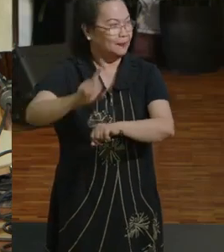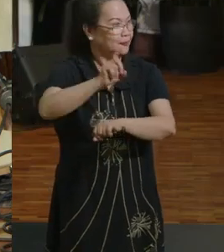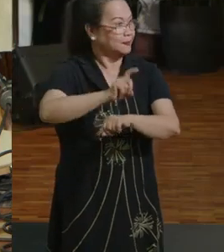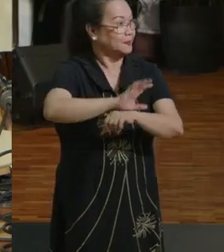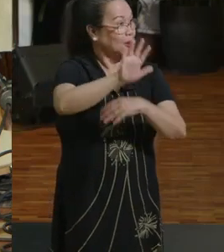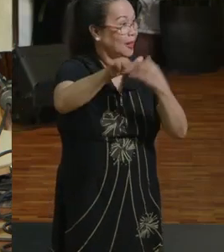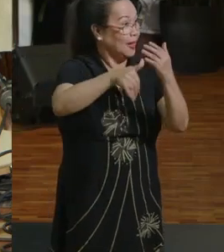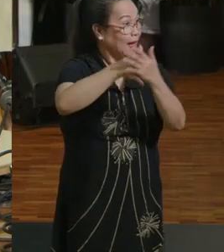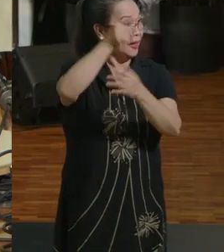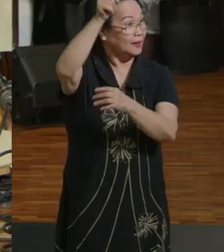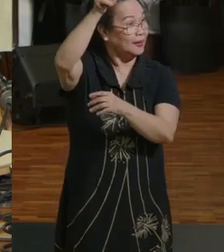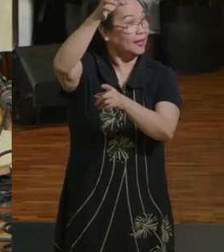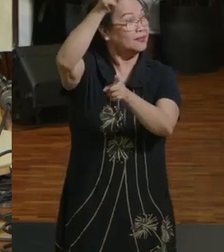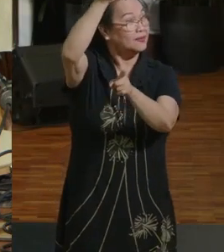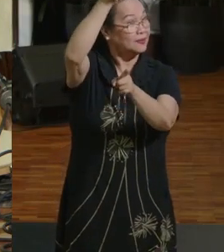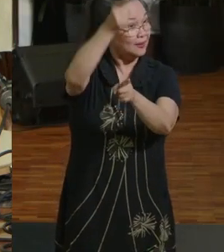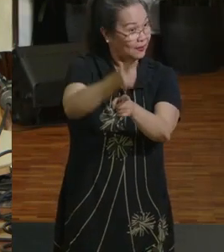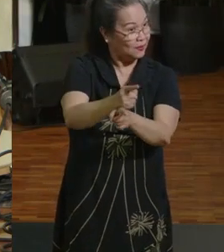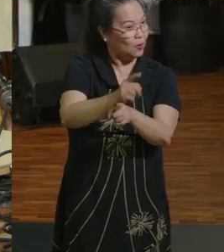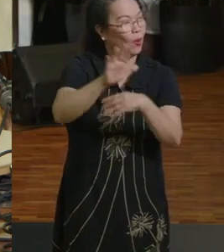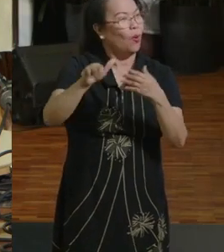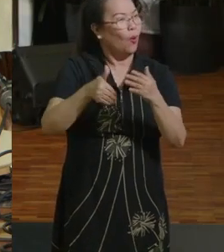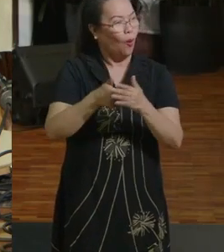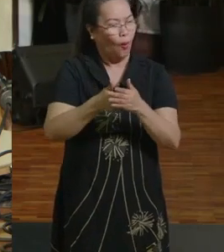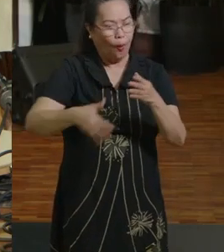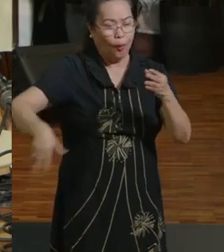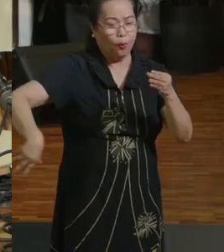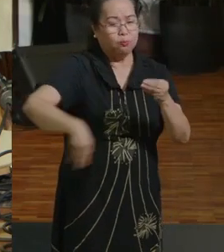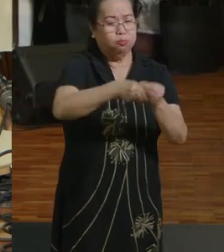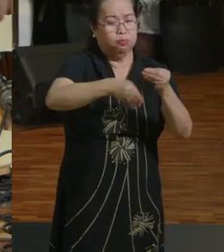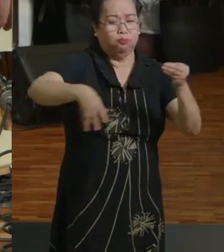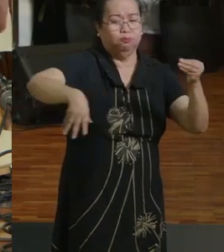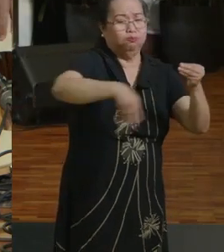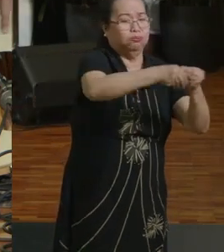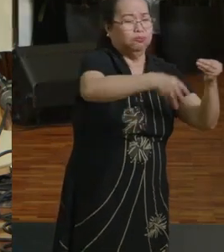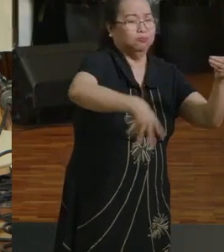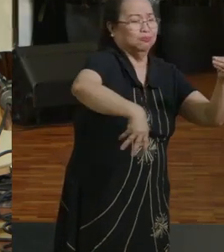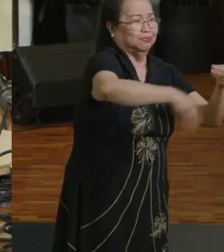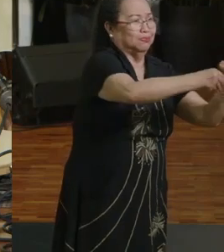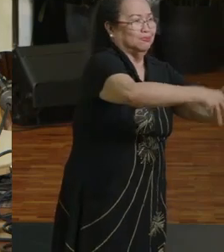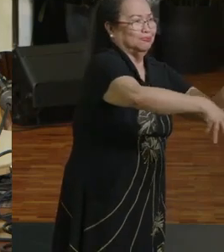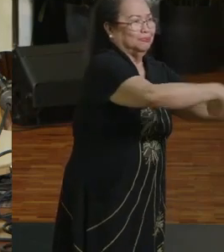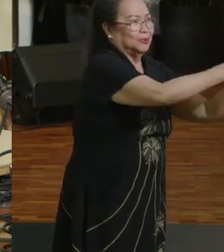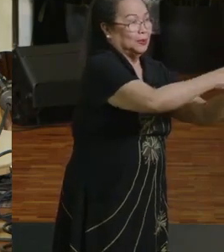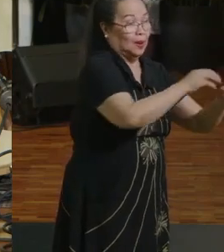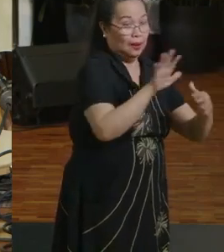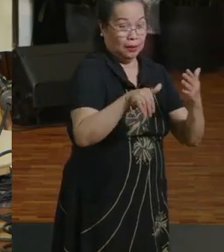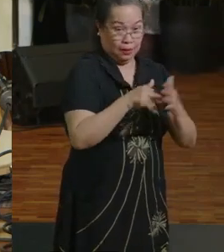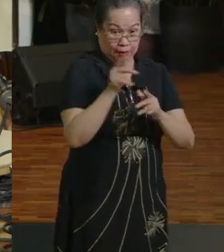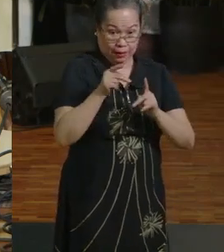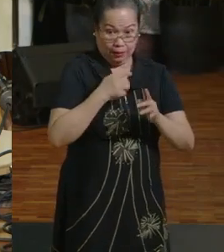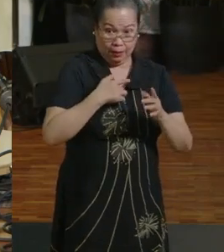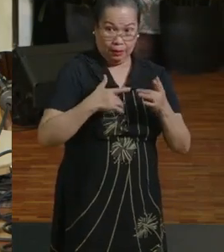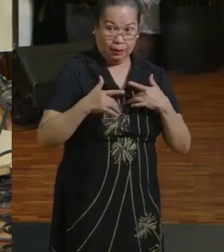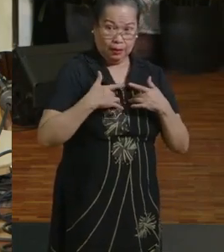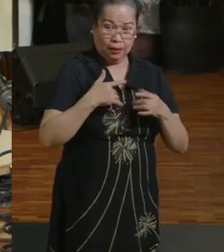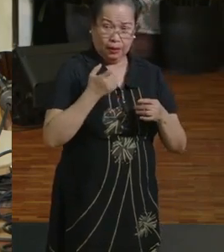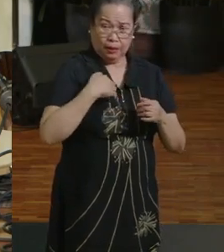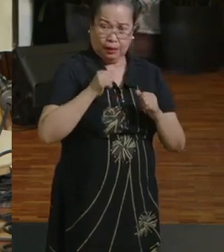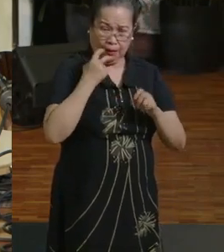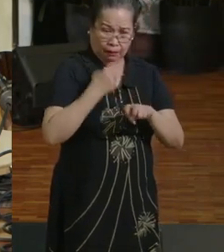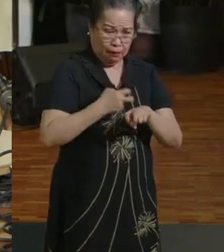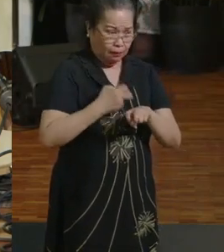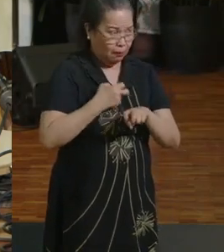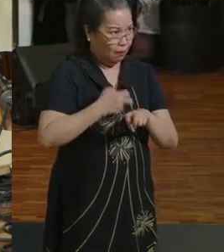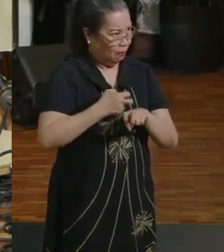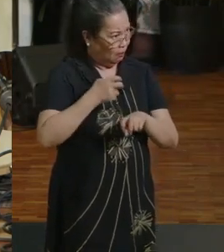His righteousness, and all these things will be added to you. Kasi nababalisa ang mga tao. Hirap na hirap sila sa buhay nila